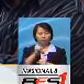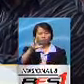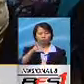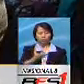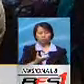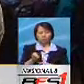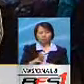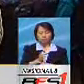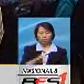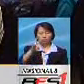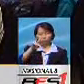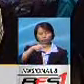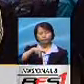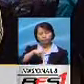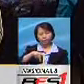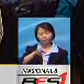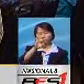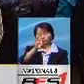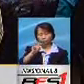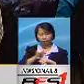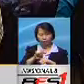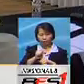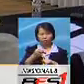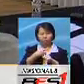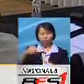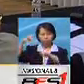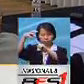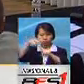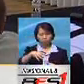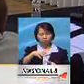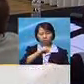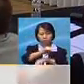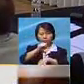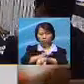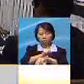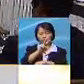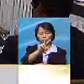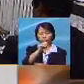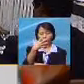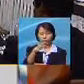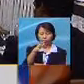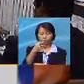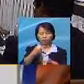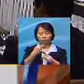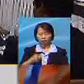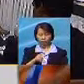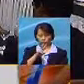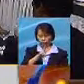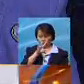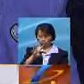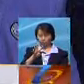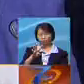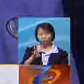pingat emas, 2 perak dan 9 gangsa dari temasya Sukan SEA Singapura 2015 daripada